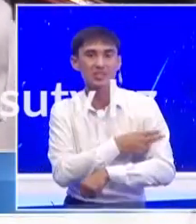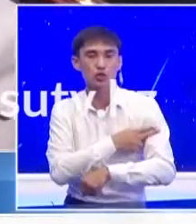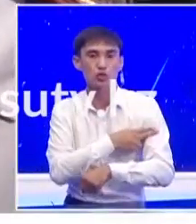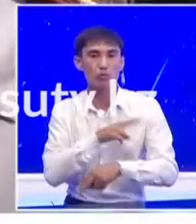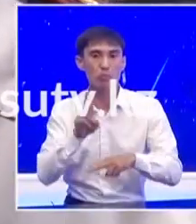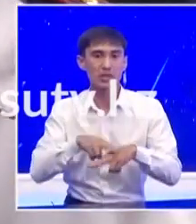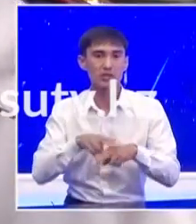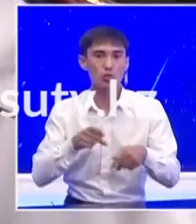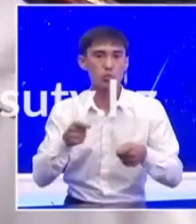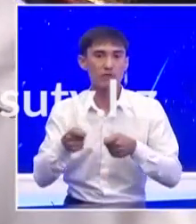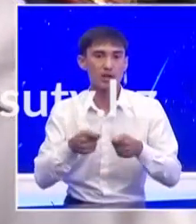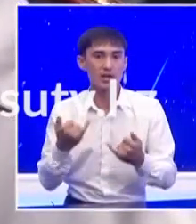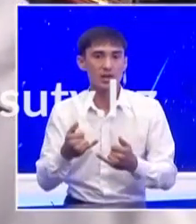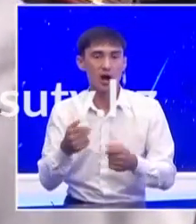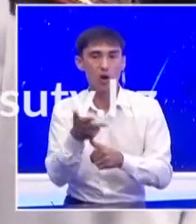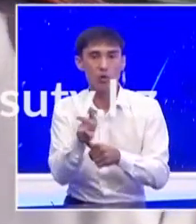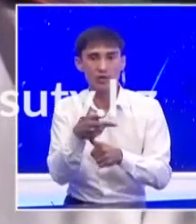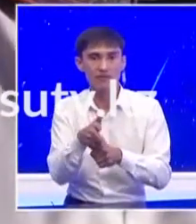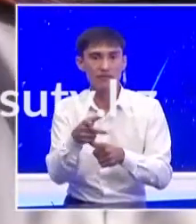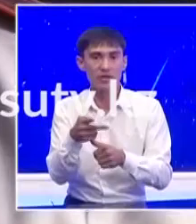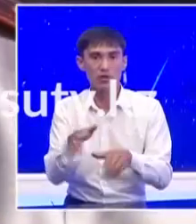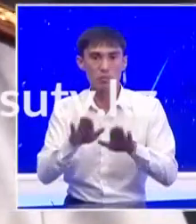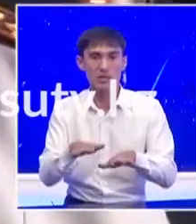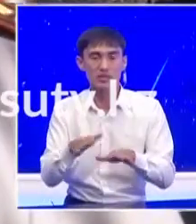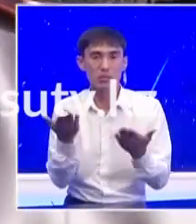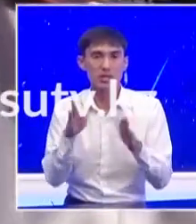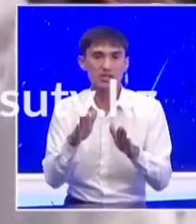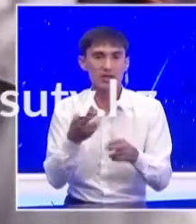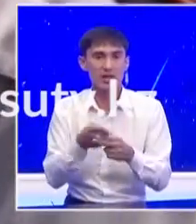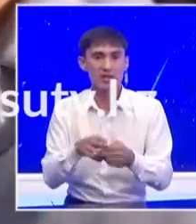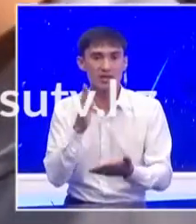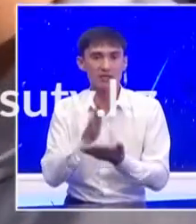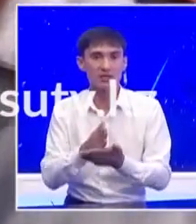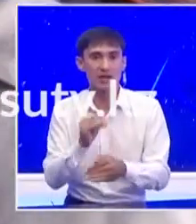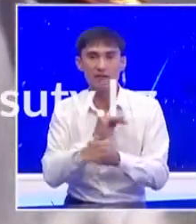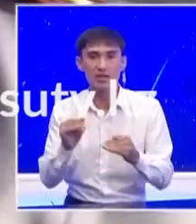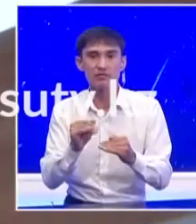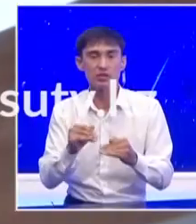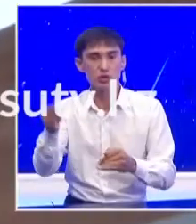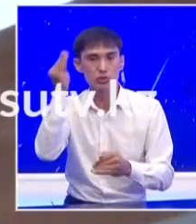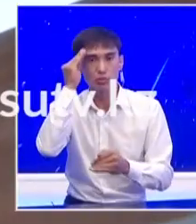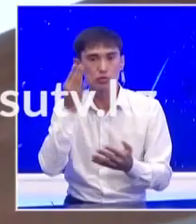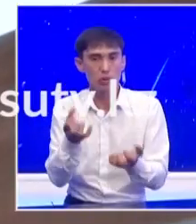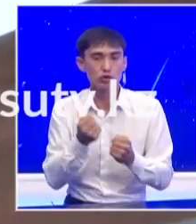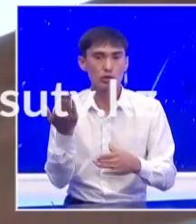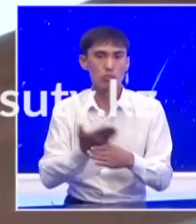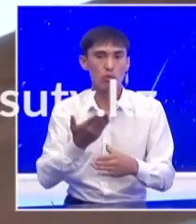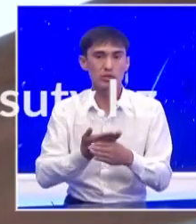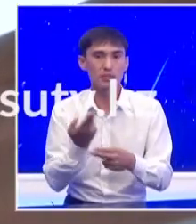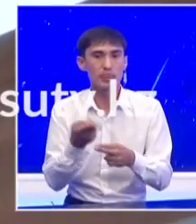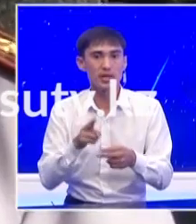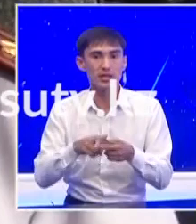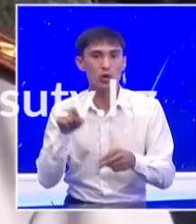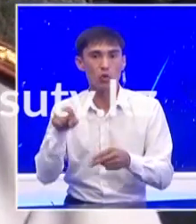управления с передачей аудио и видео информации с места происшествия. Это является наиболее эффективным способом получения помощи. Эти кнопки